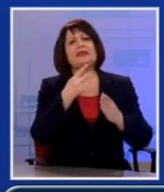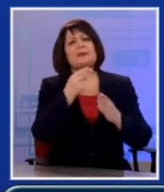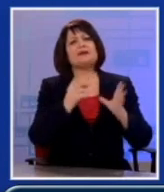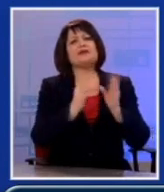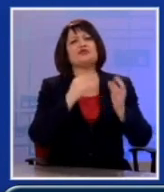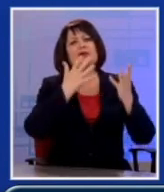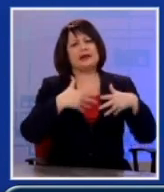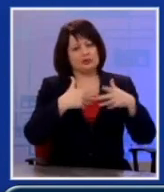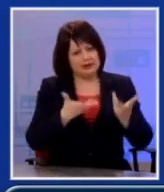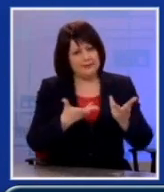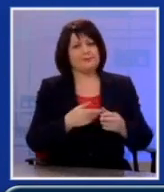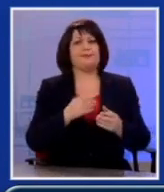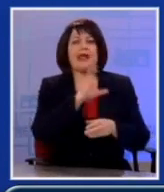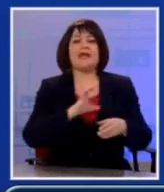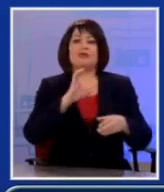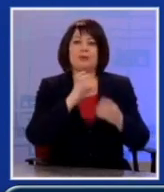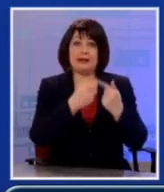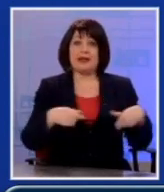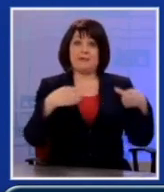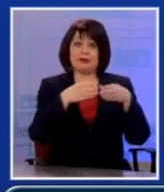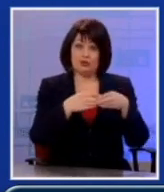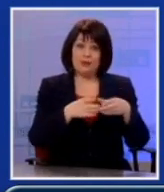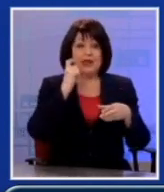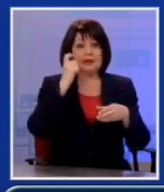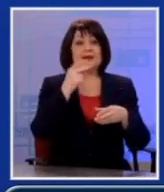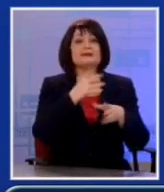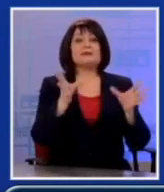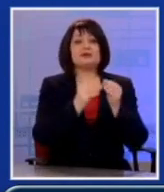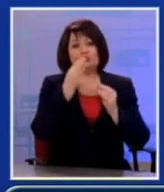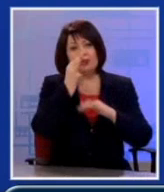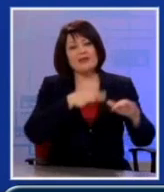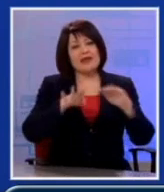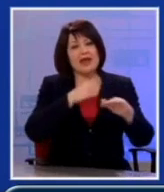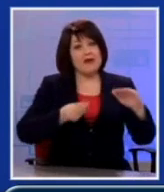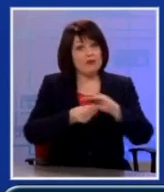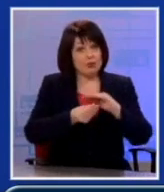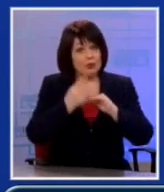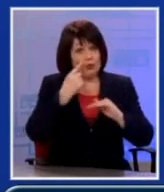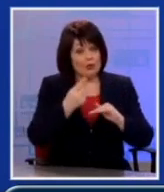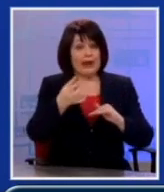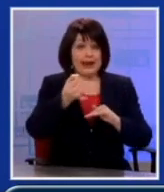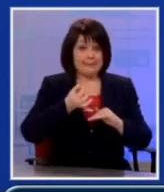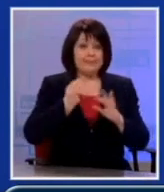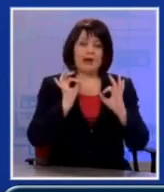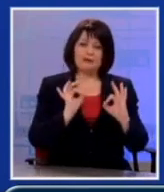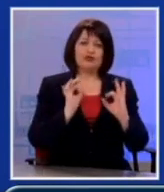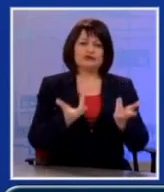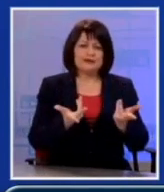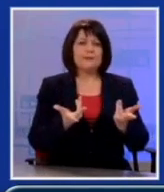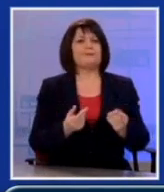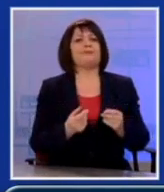έκθεση της Ευρωπαϊκής Επιτροπής για τη Διαφθορά επισημαίνεται ακριβώς